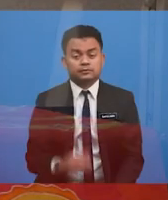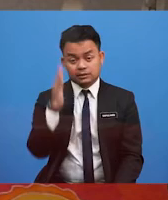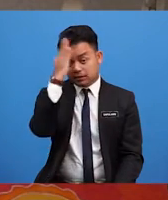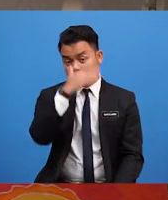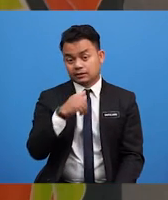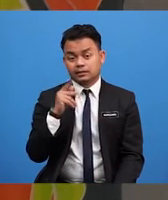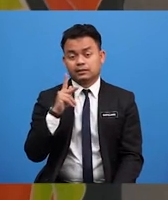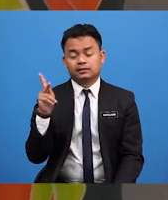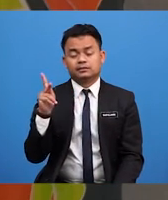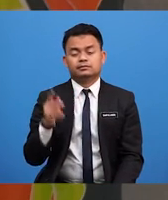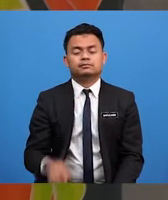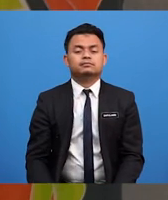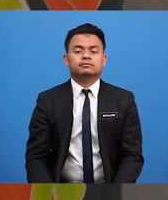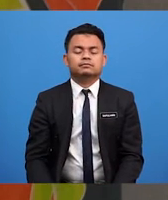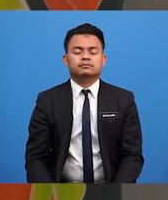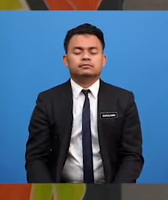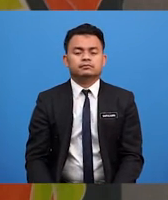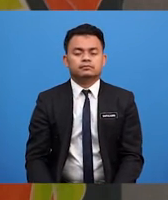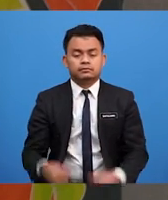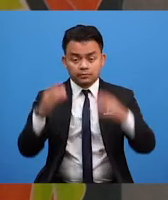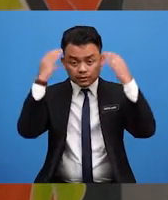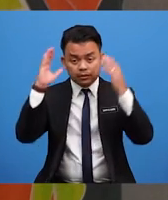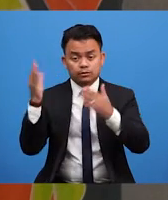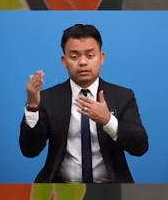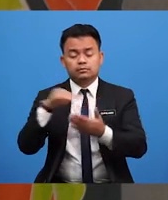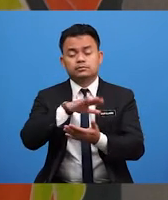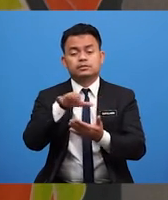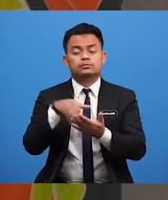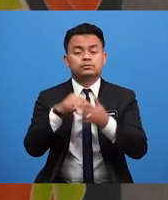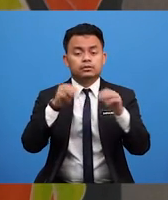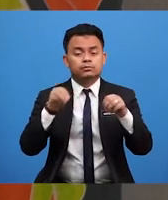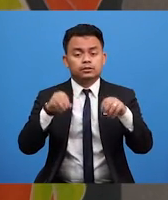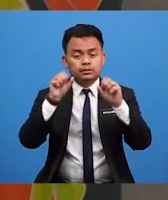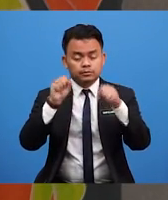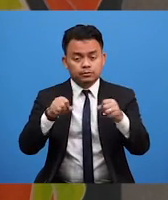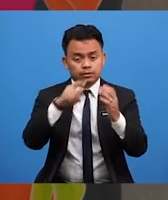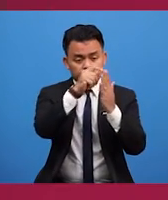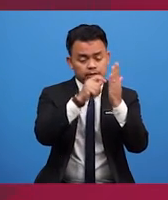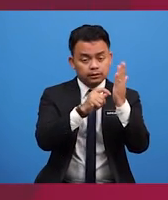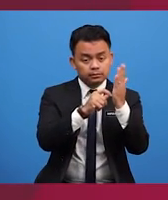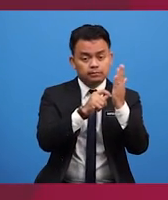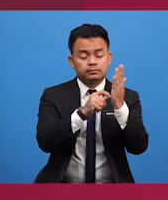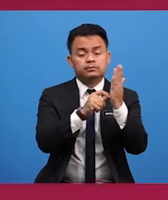Cantik kan? Cikgu harap murid-murid boleh menerap dengan lebih baik selepas ini.